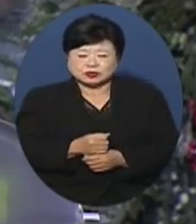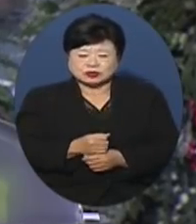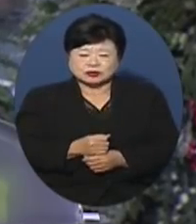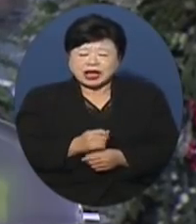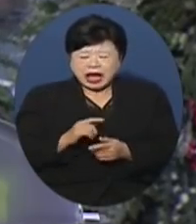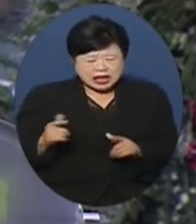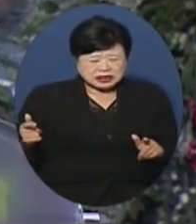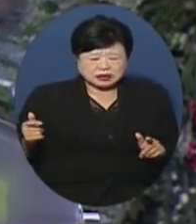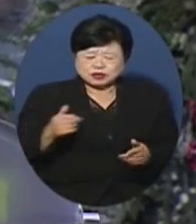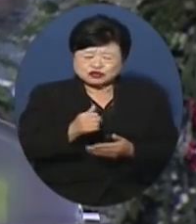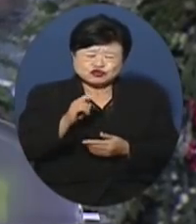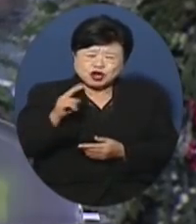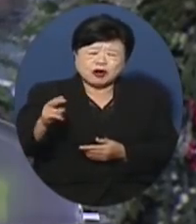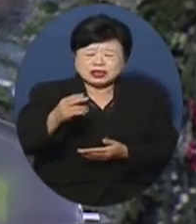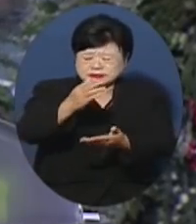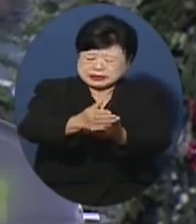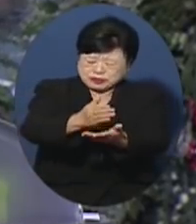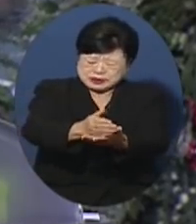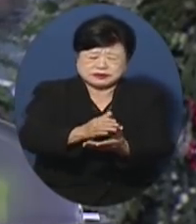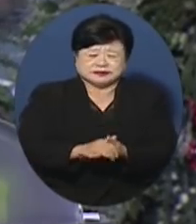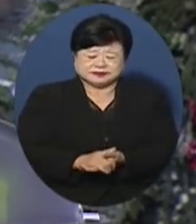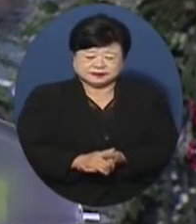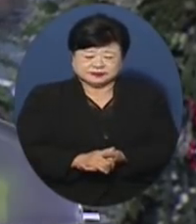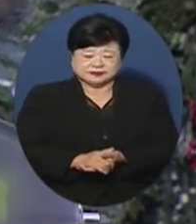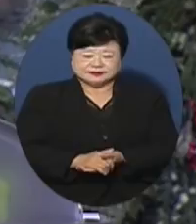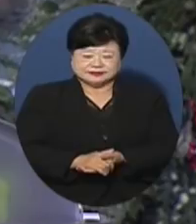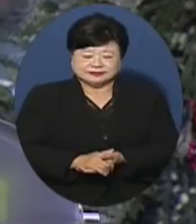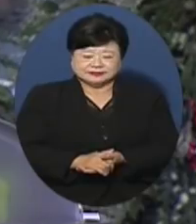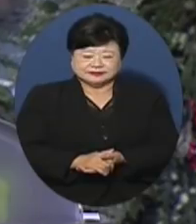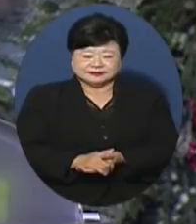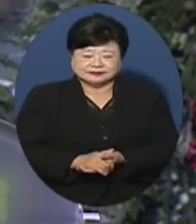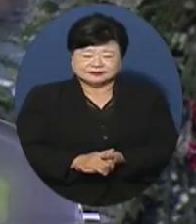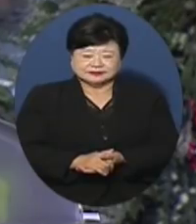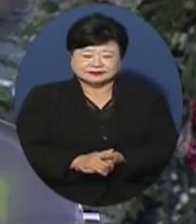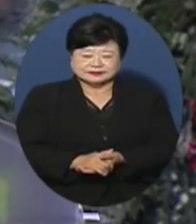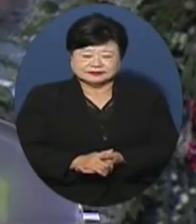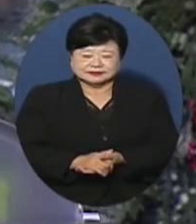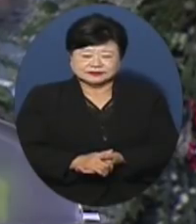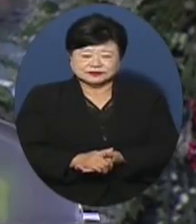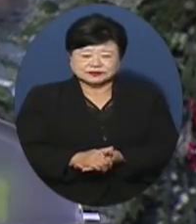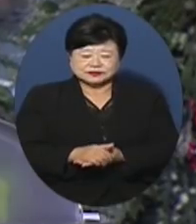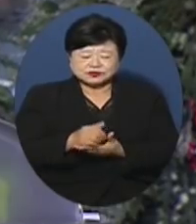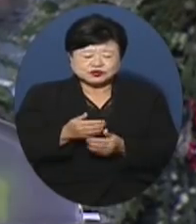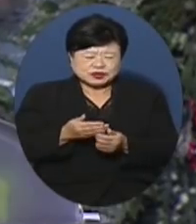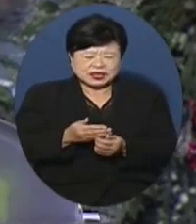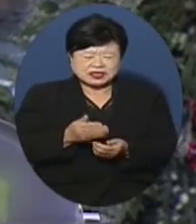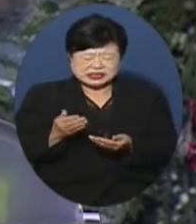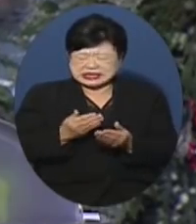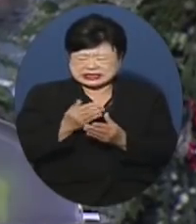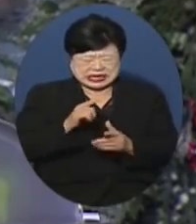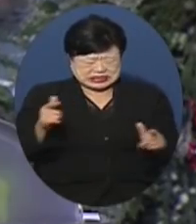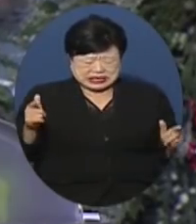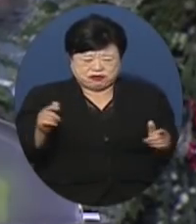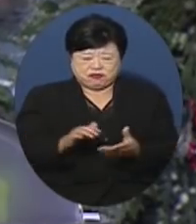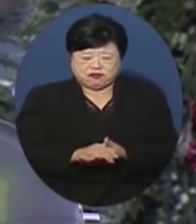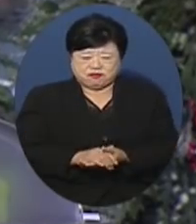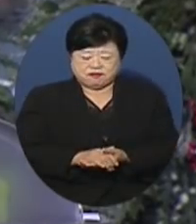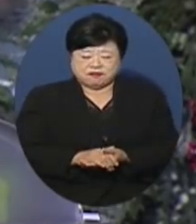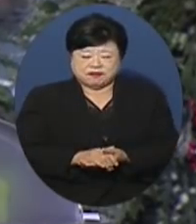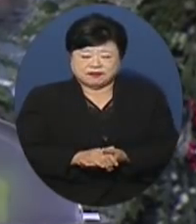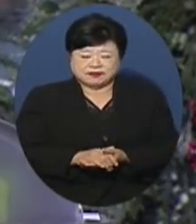뛰면서 주여 그리 마옵소서, 이 일이 결코 주께 미치지 아니할